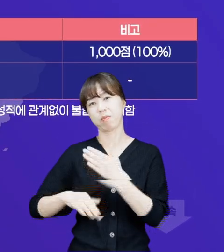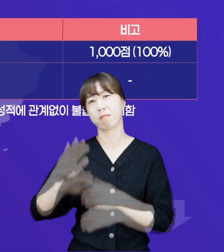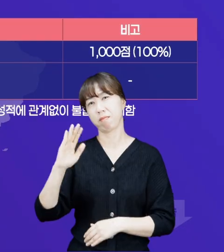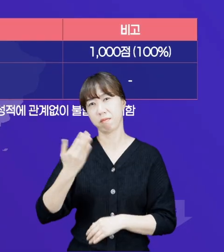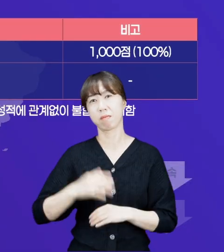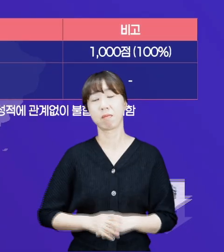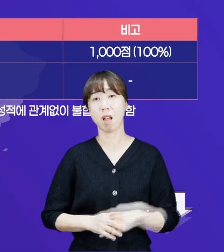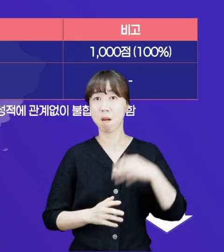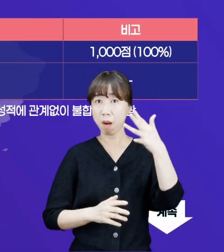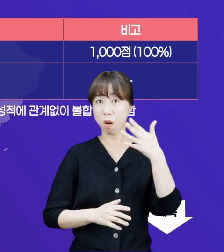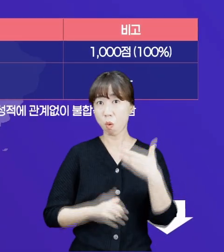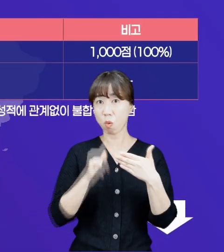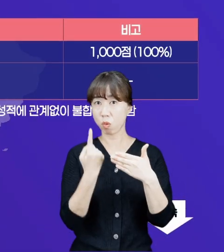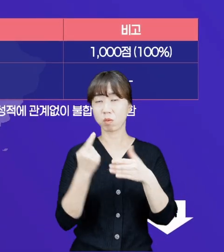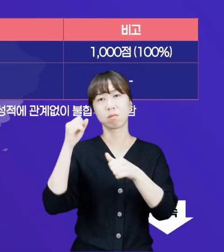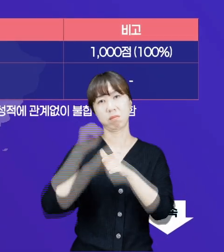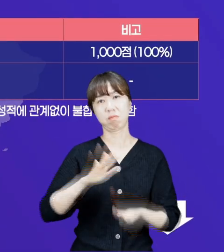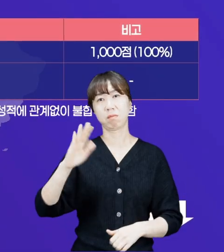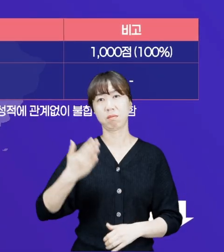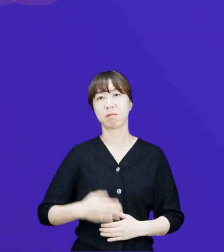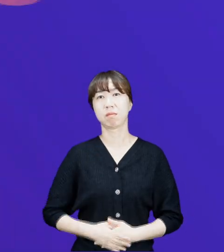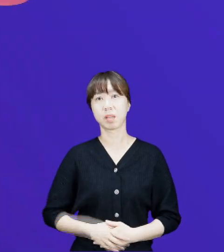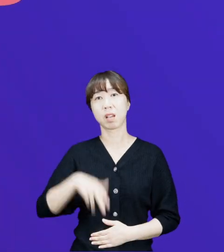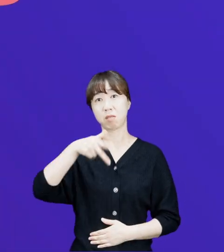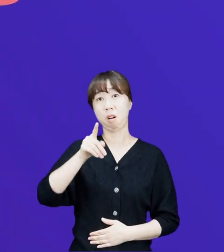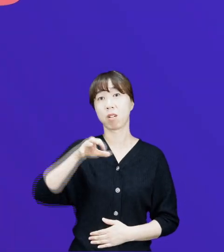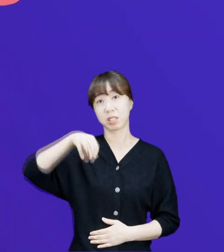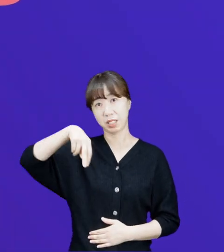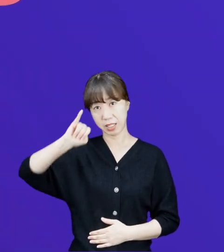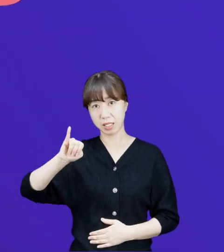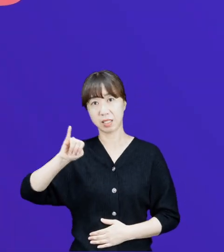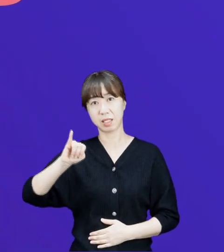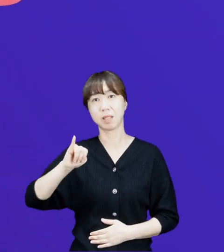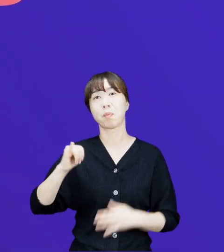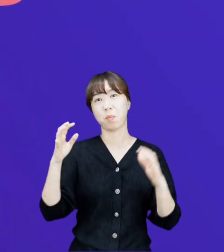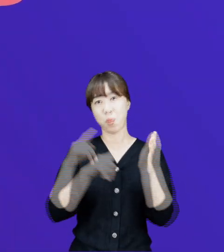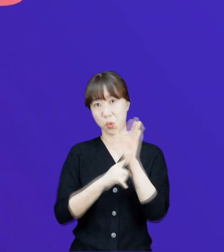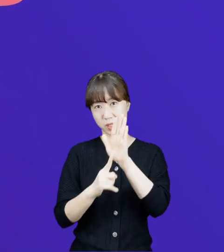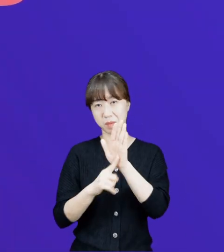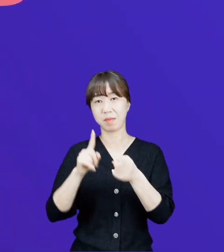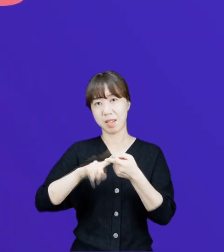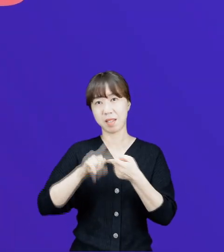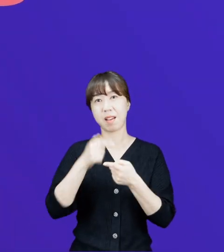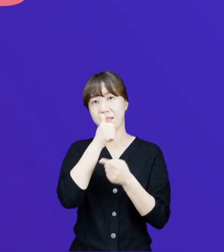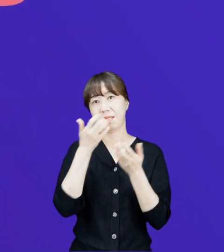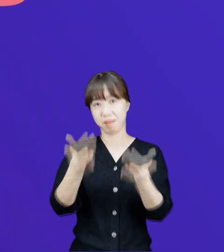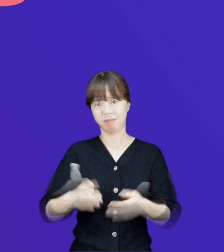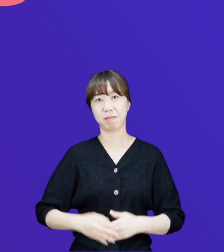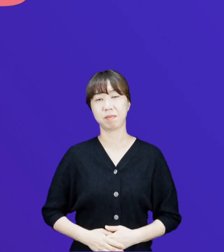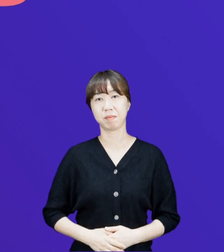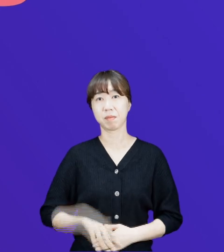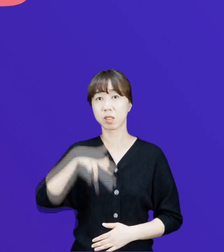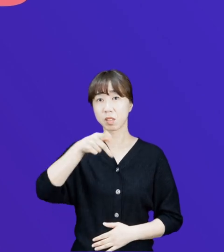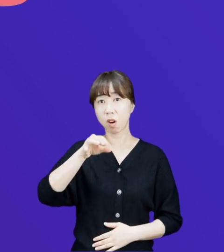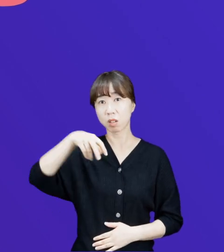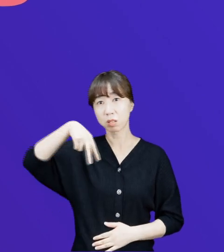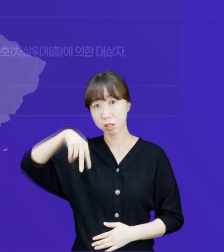처리되며 8에서 9는 부적격 처리됩니다. 다음은 국립목포대학교 정시 모집 주요사항에 대해